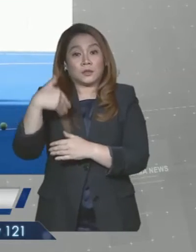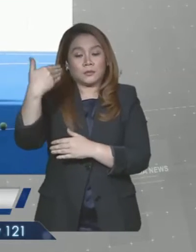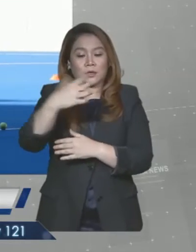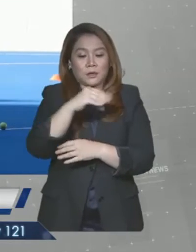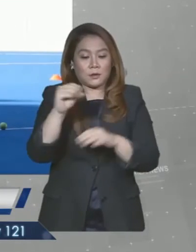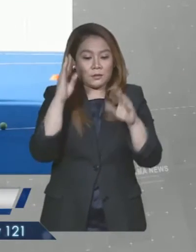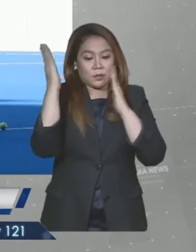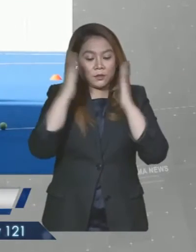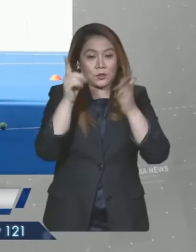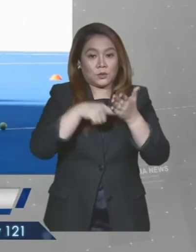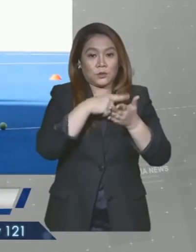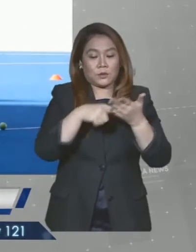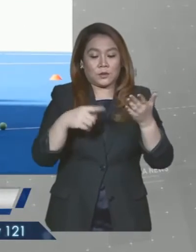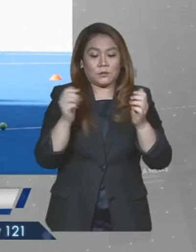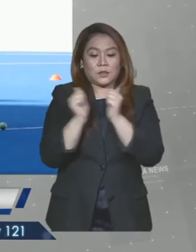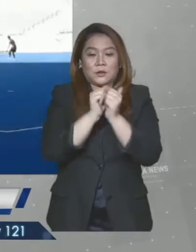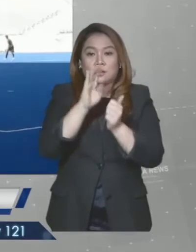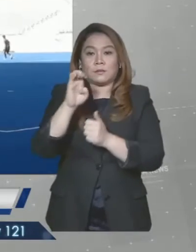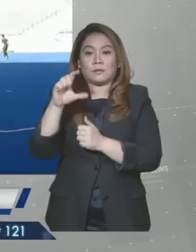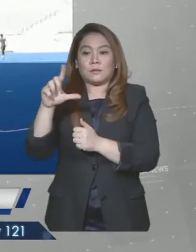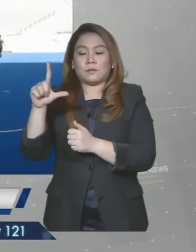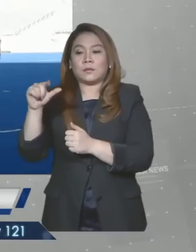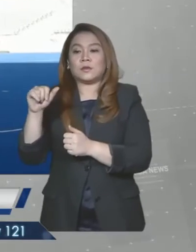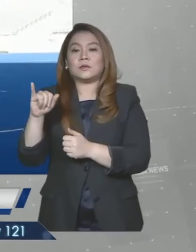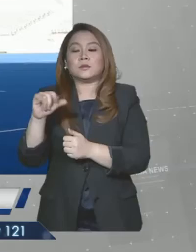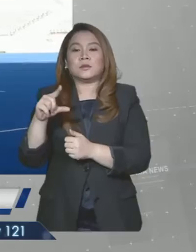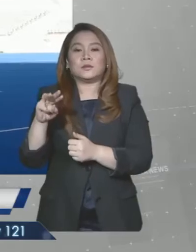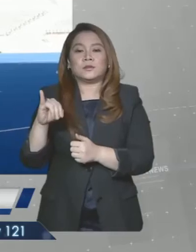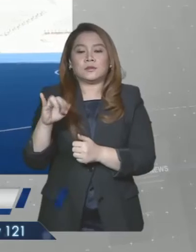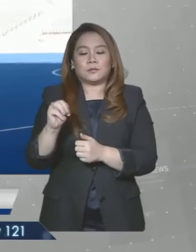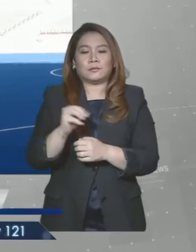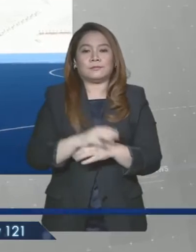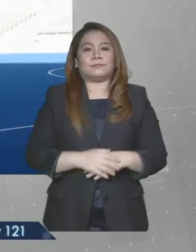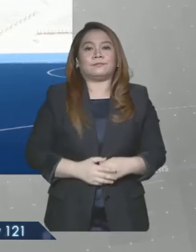dalam kumpulan A bersama Belgium, Chile dan Afrika Selatan.